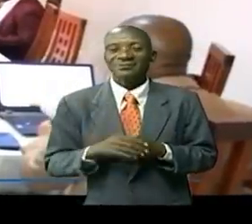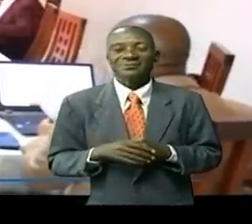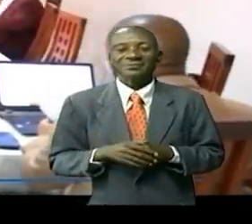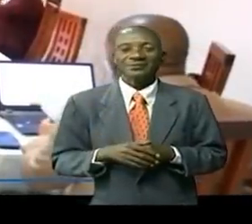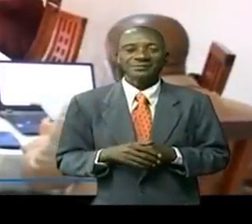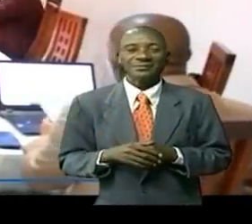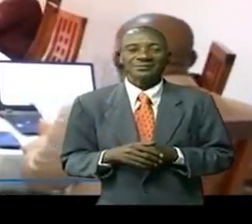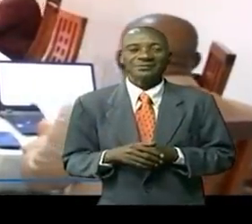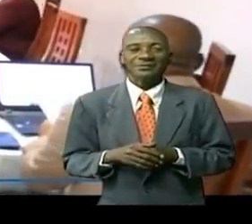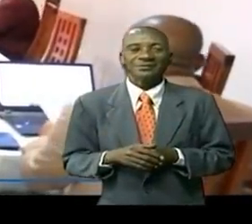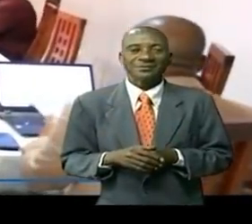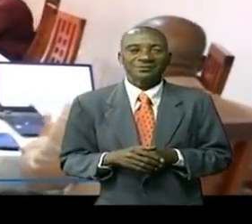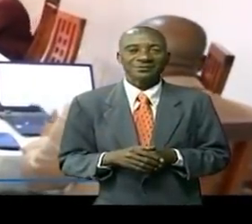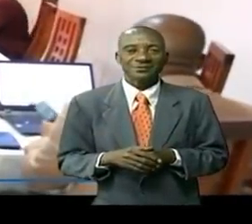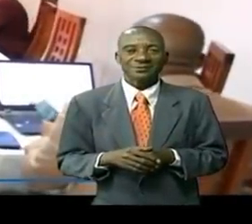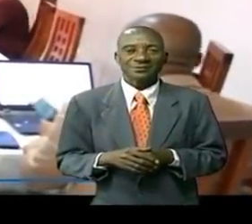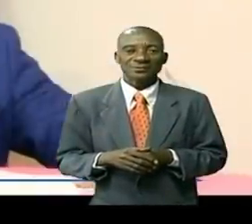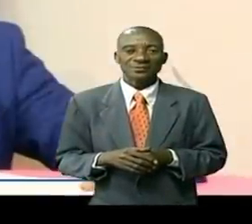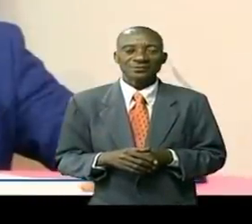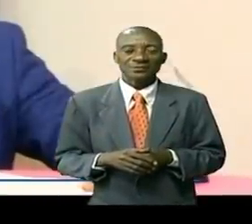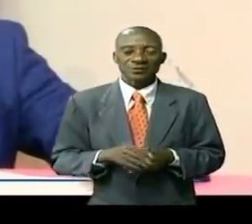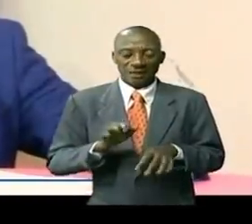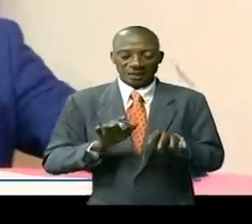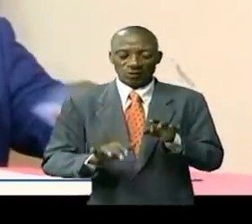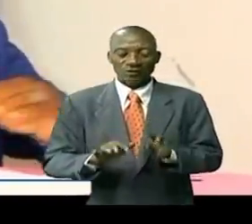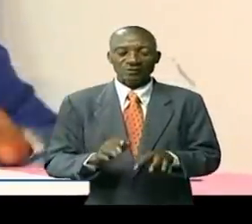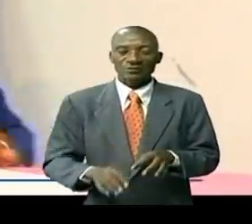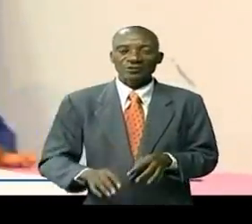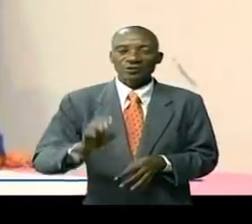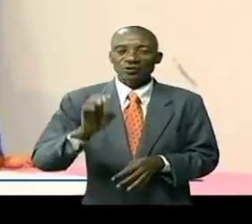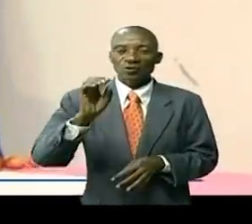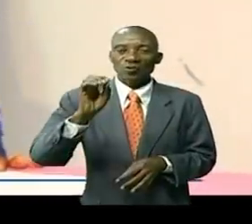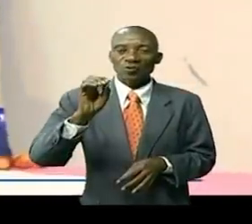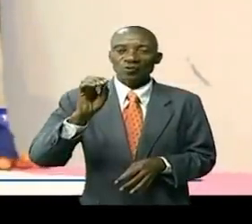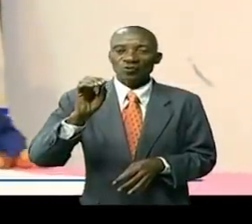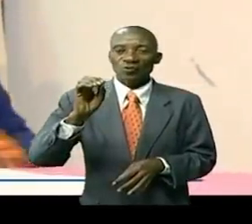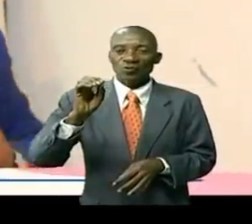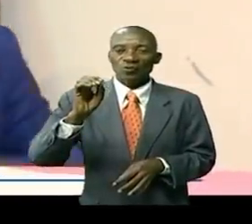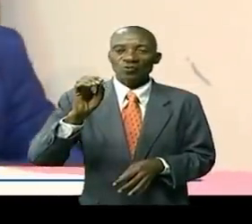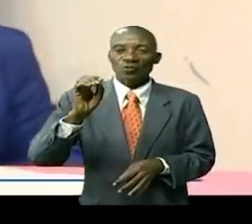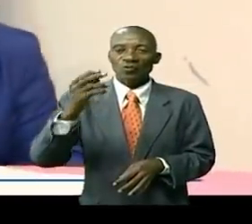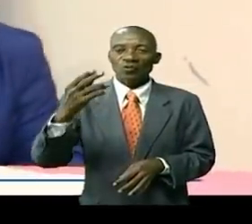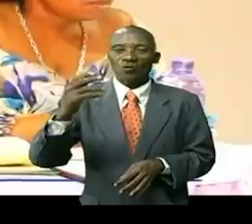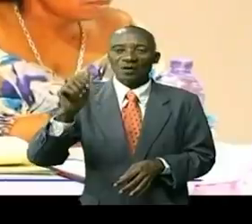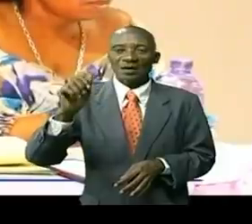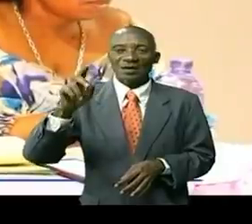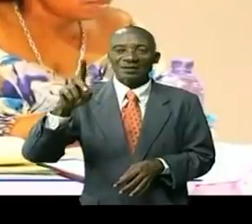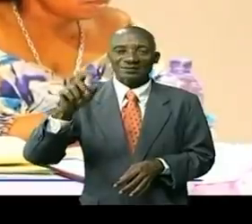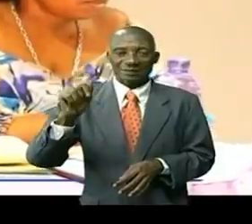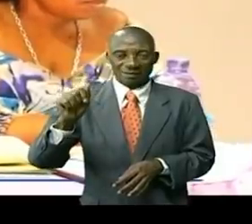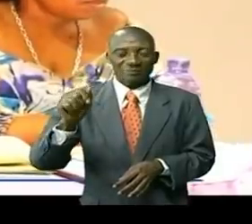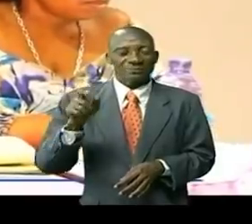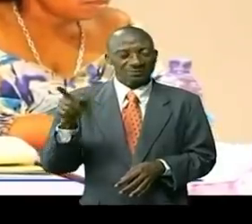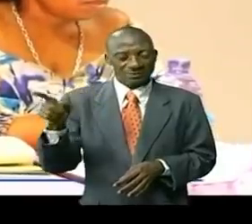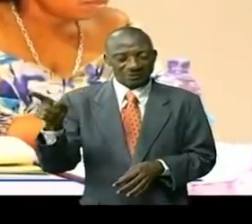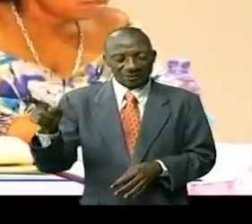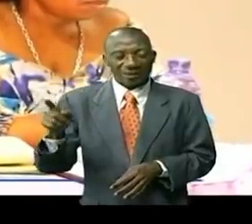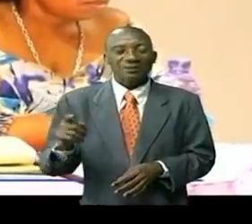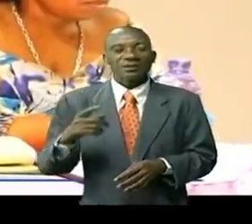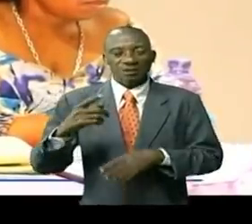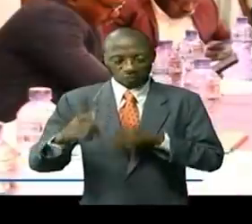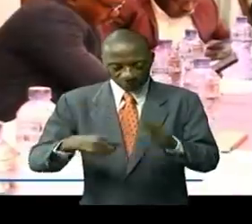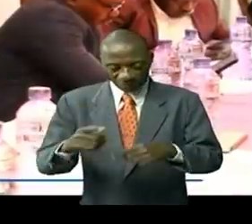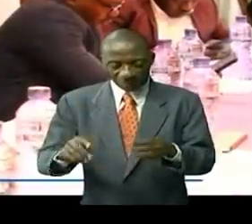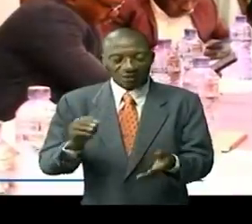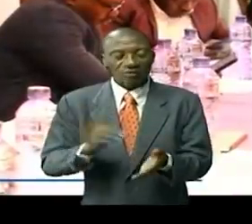La comptabilité OADA regorge encore beaucoup de mystères que les initiés doivent encore révéler aux profanes. Avec pour thème